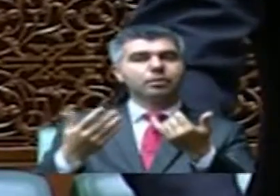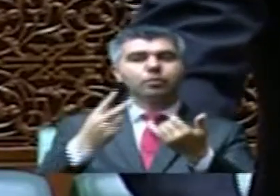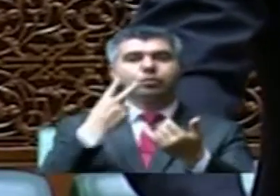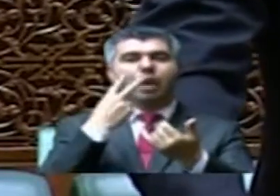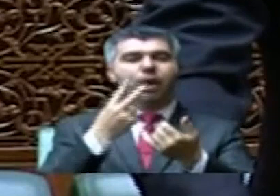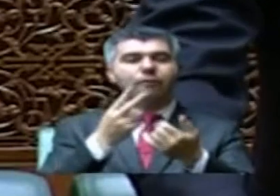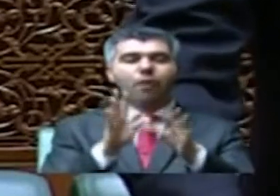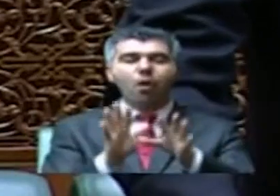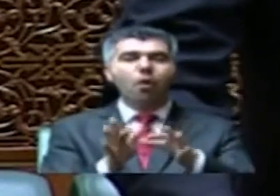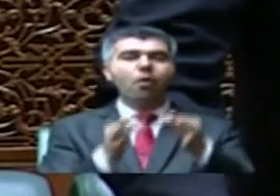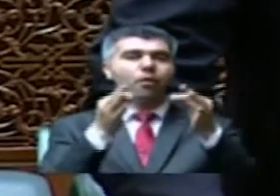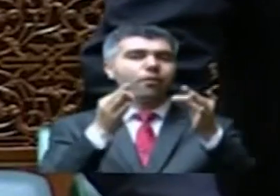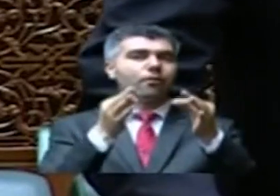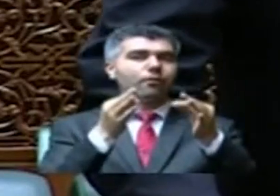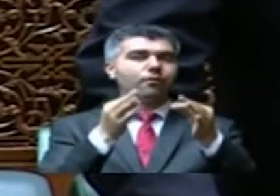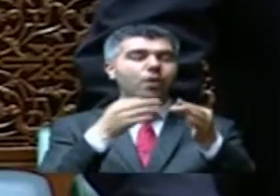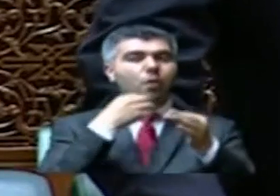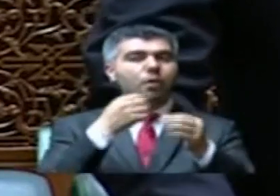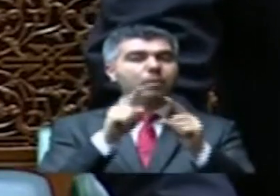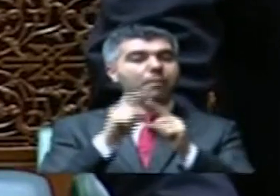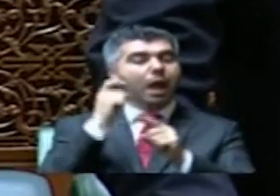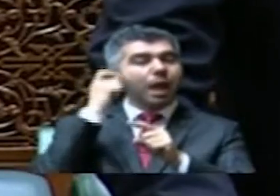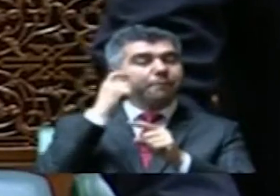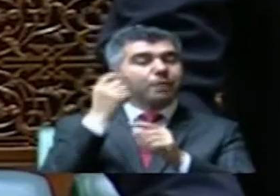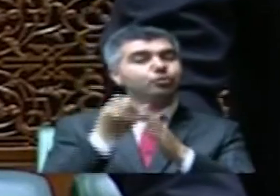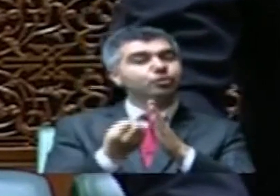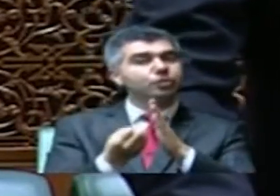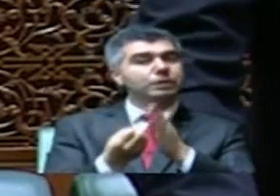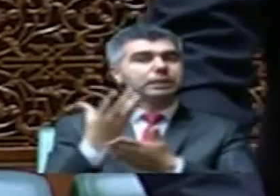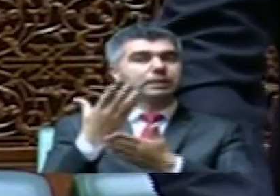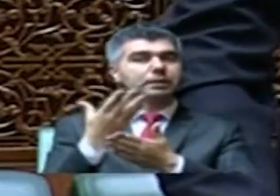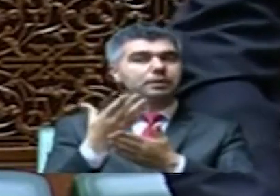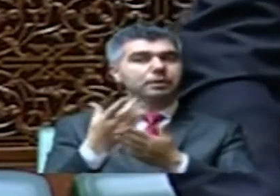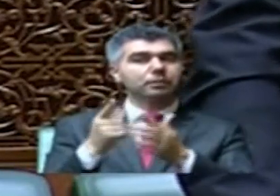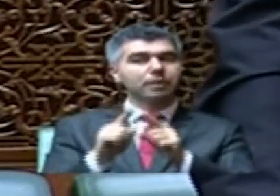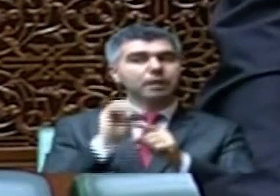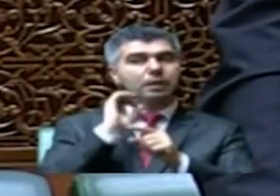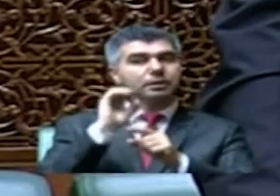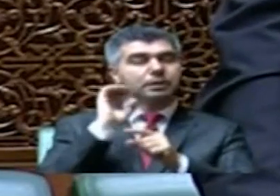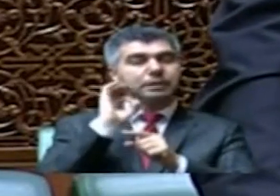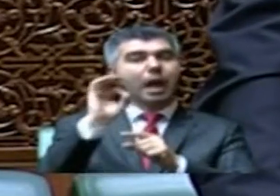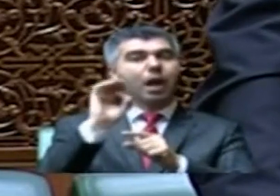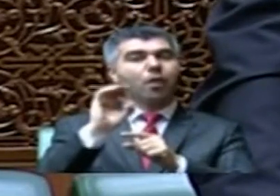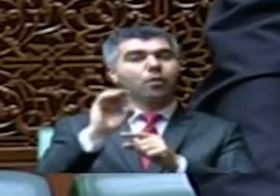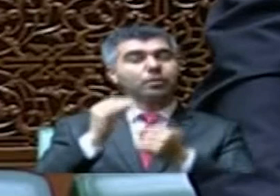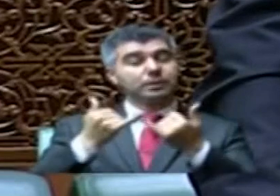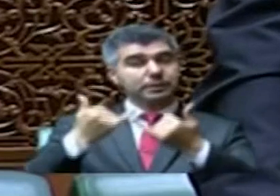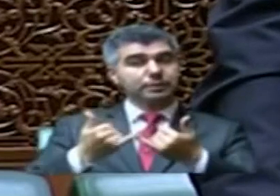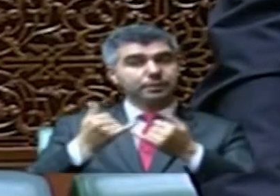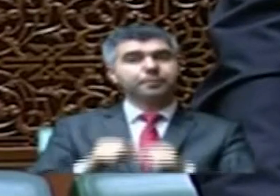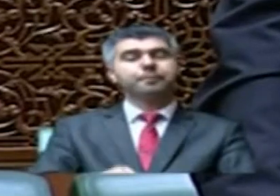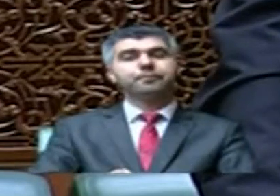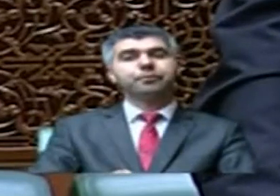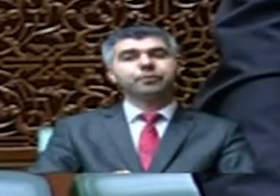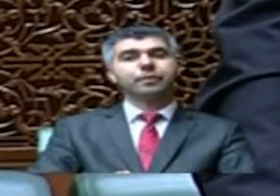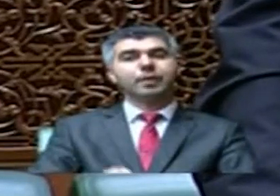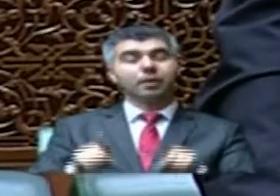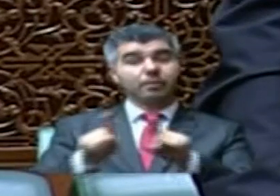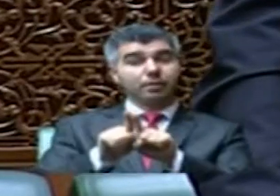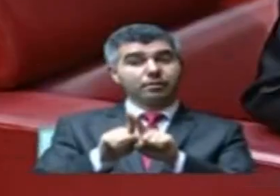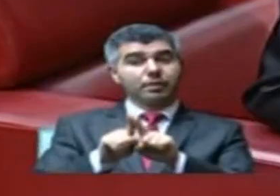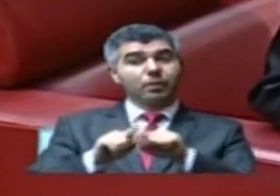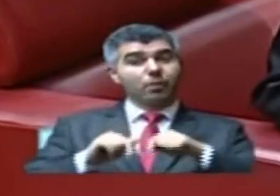هي، وممكن هما يعطيوكم أفكار أحسن من الأفكار اللي أنتم جايبينها. لكن السيدة